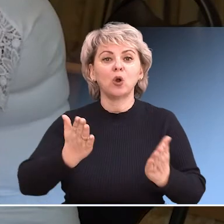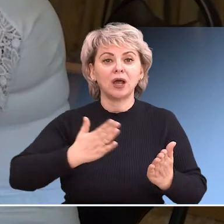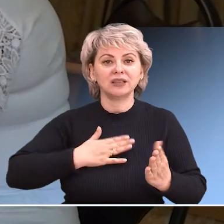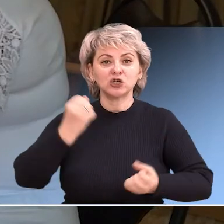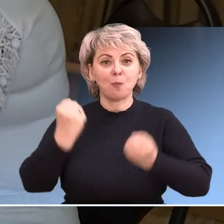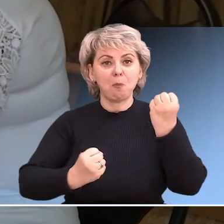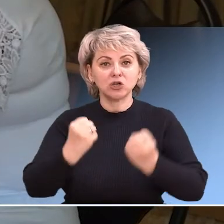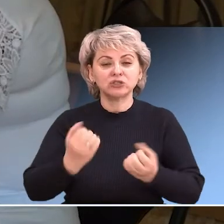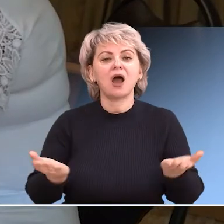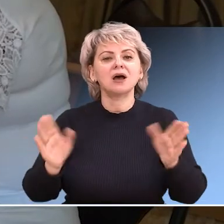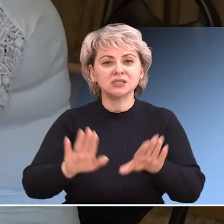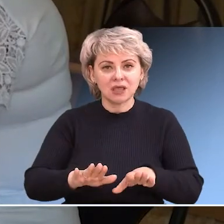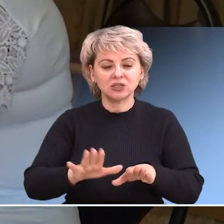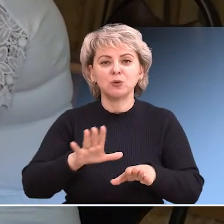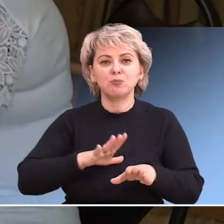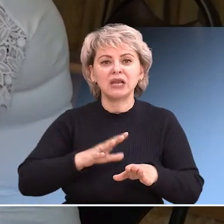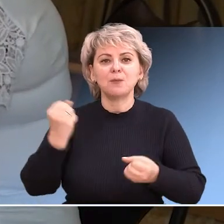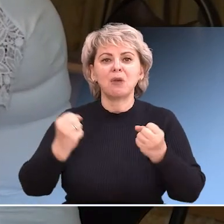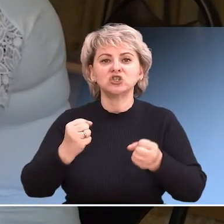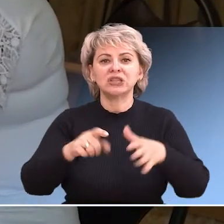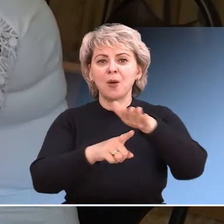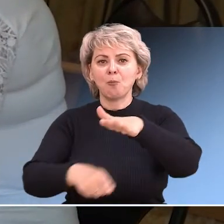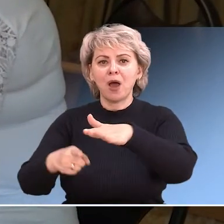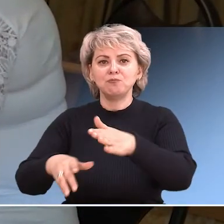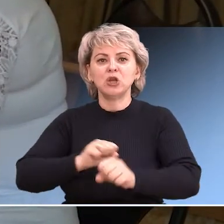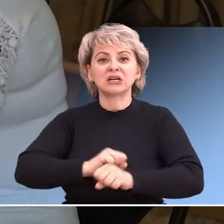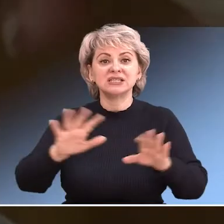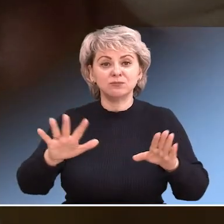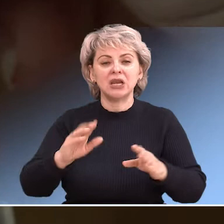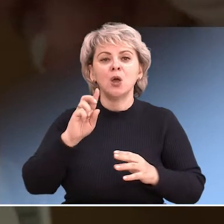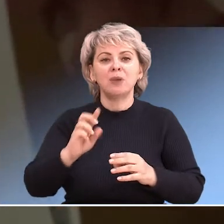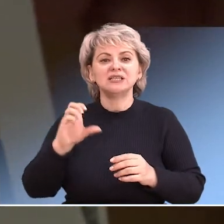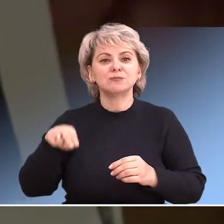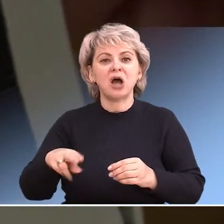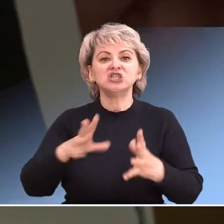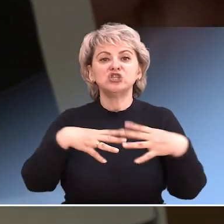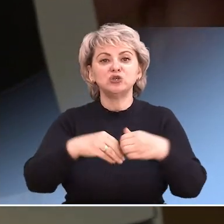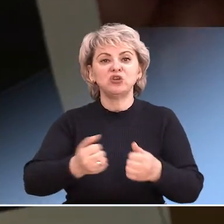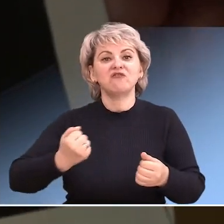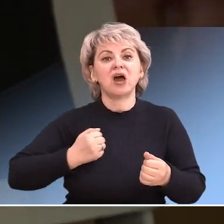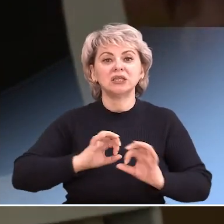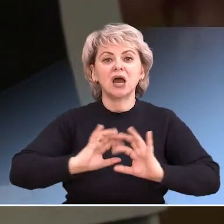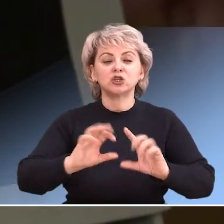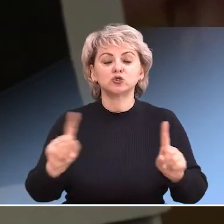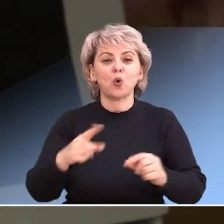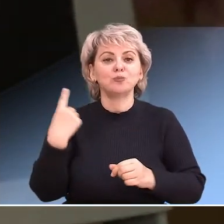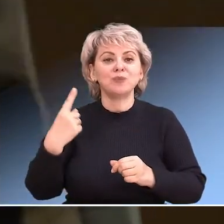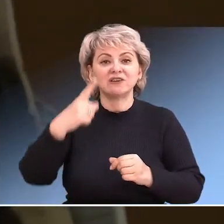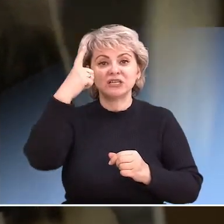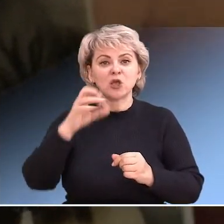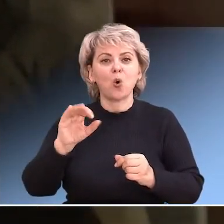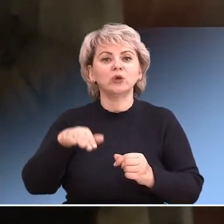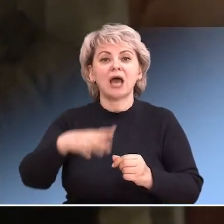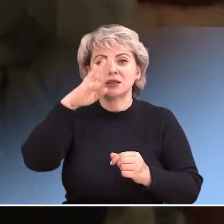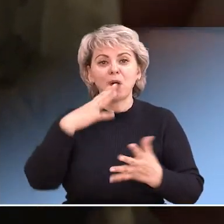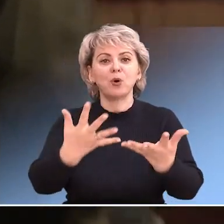дошла только наша машина. Остальные машины разбомбили. Борис Павлович из семьи военных рассказывает, что